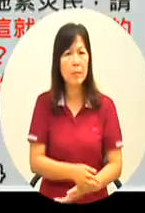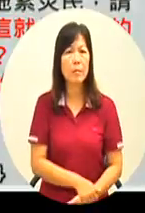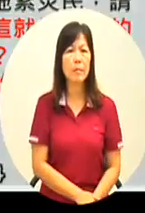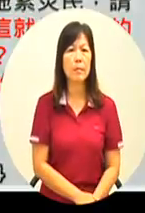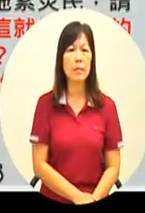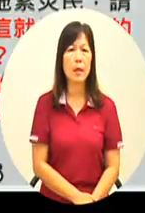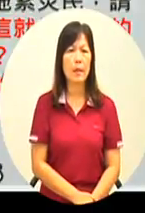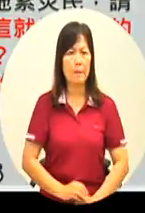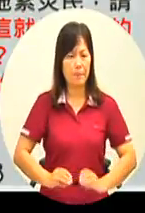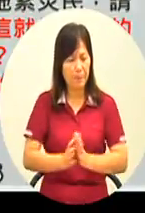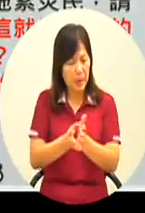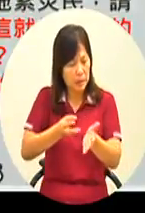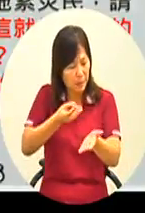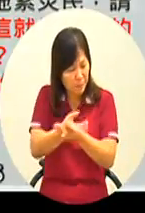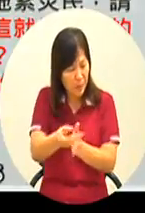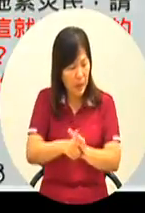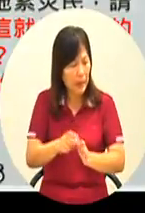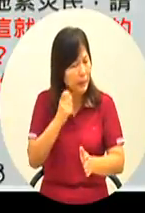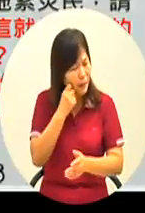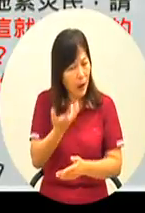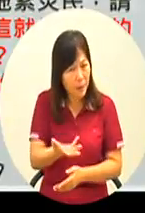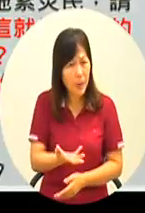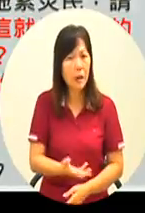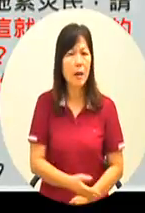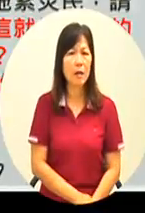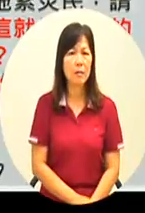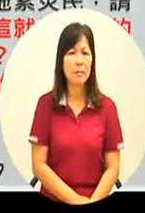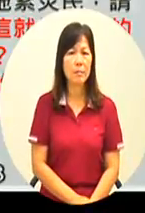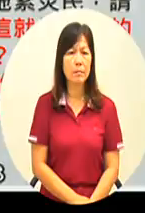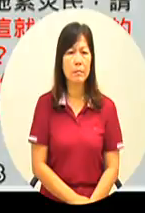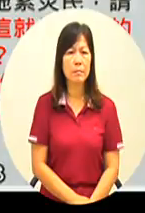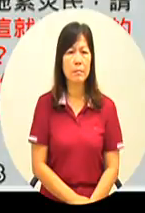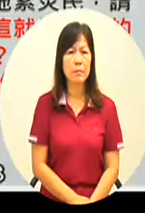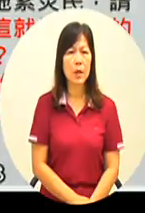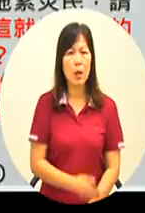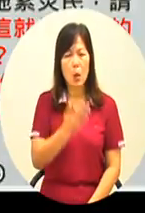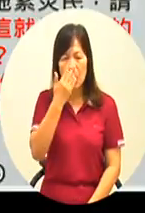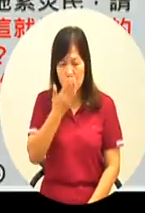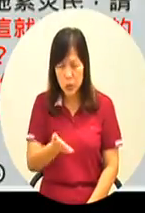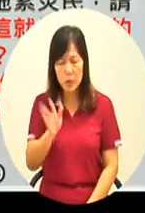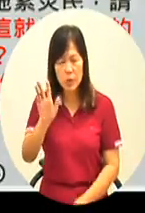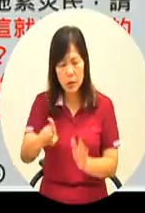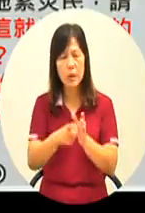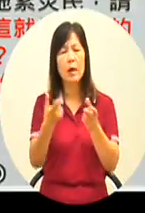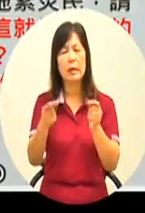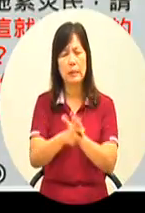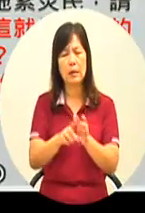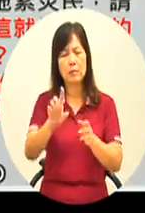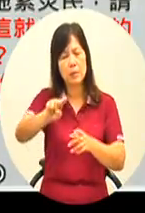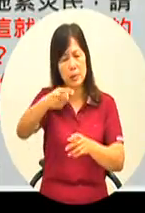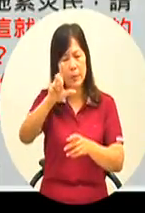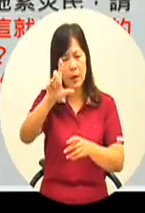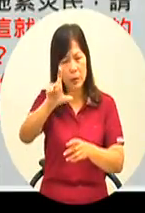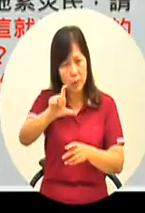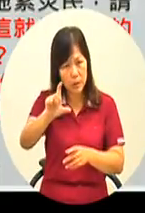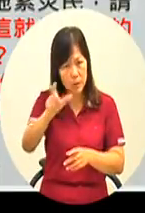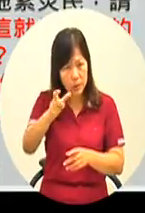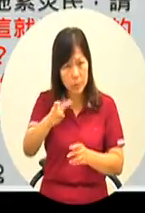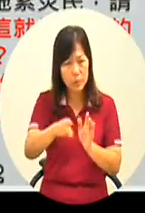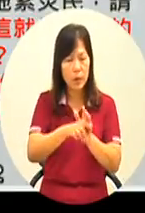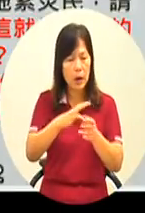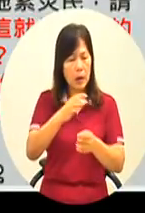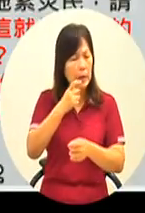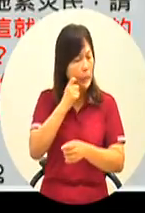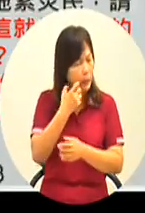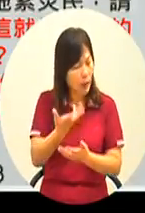马上赔有那么困难吗？有那么困难吗？都输了嘛，也不过是160万，有那么困